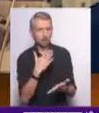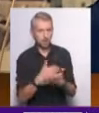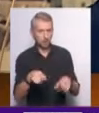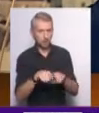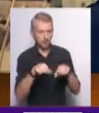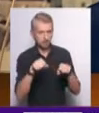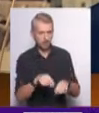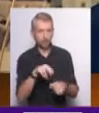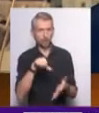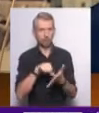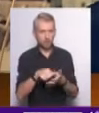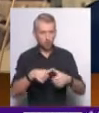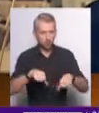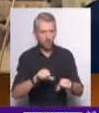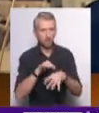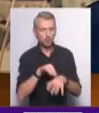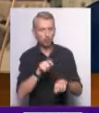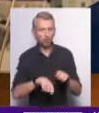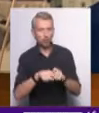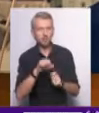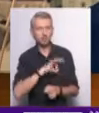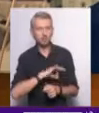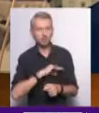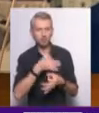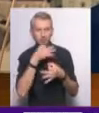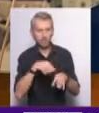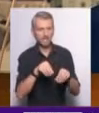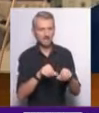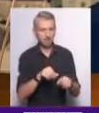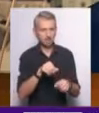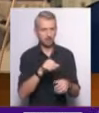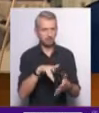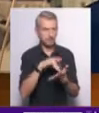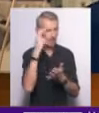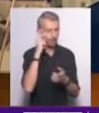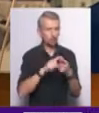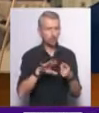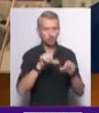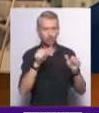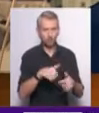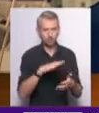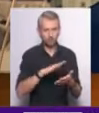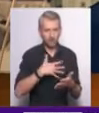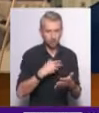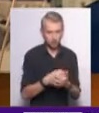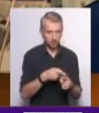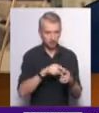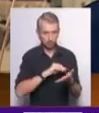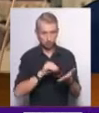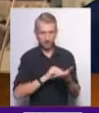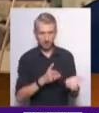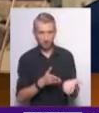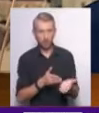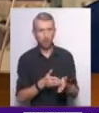комісії, веду контроль за використанням будь-яких земель міста Києва, незалежно від форми власності, це в положенні про постійну комісію прописано, угу.